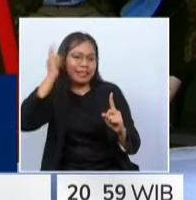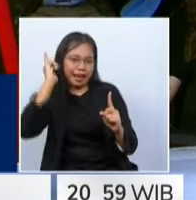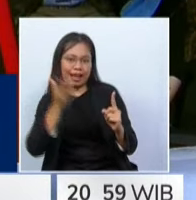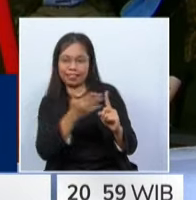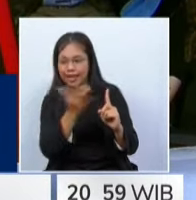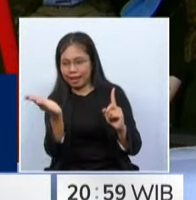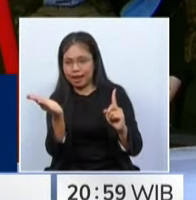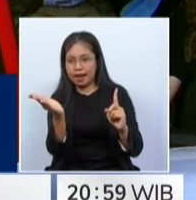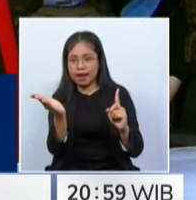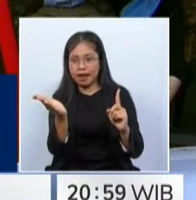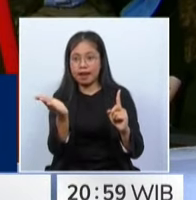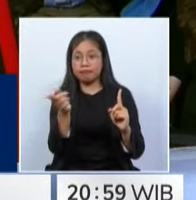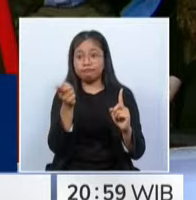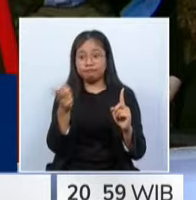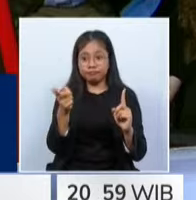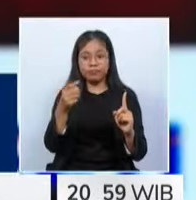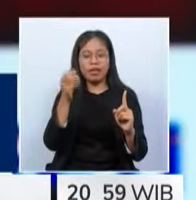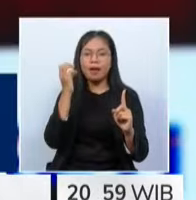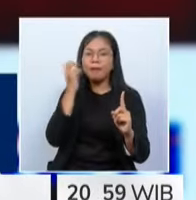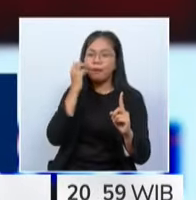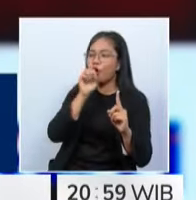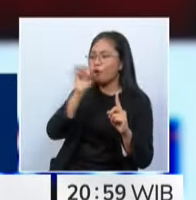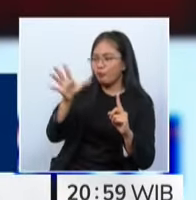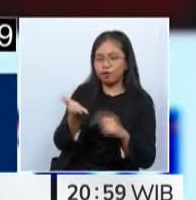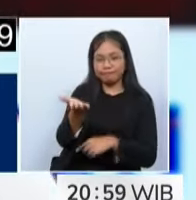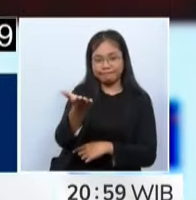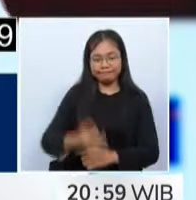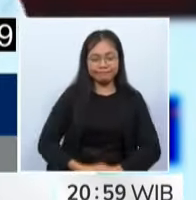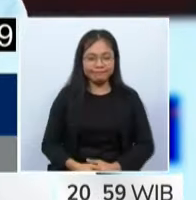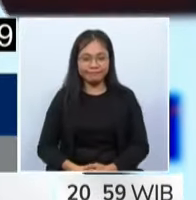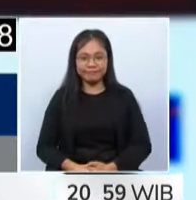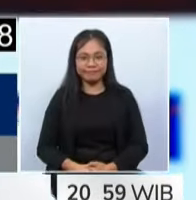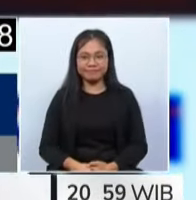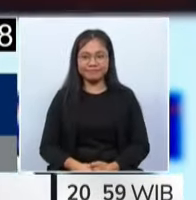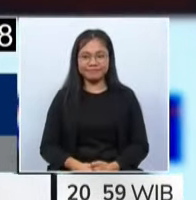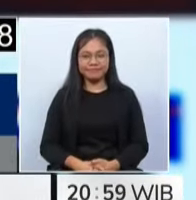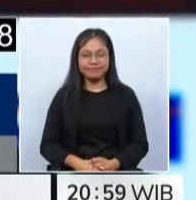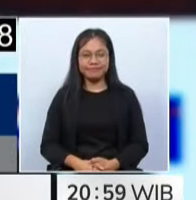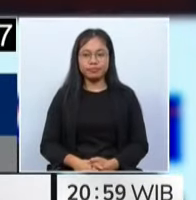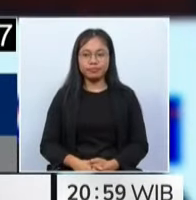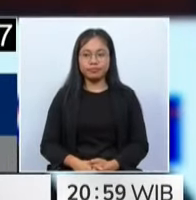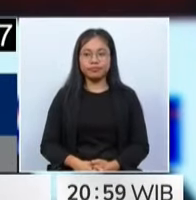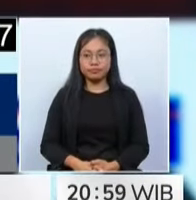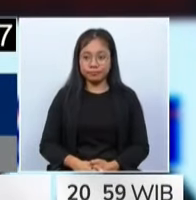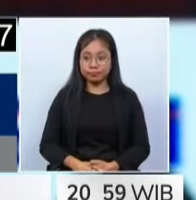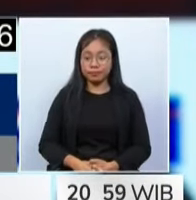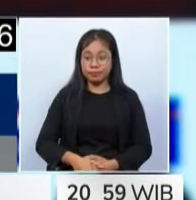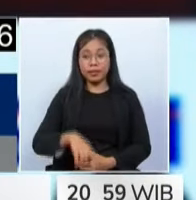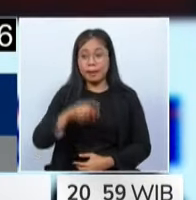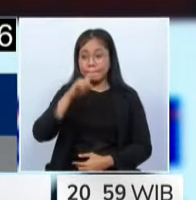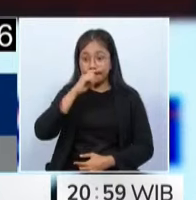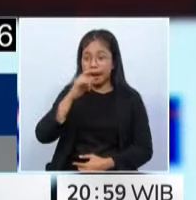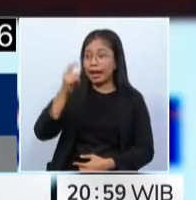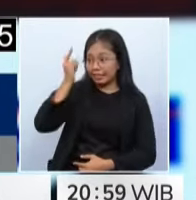Prabowo waktunya 1 menit Baik Pak Ganjar Pak